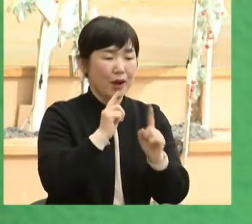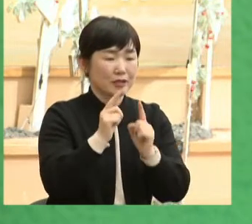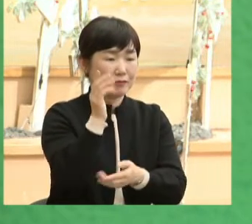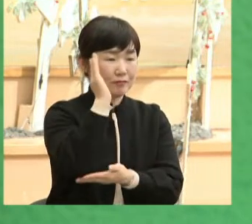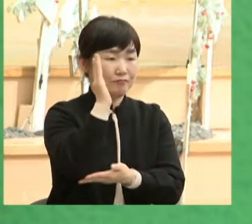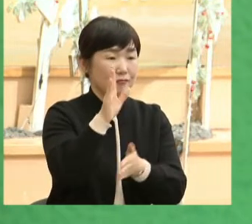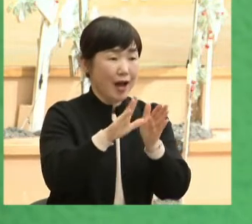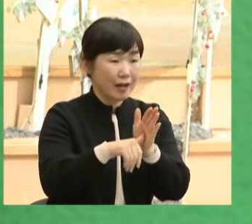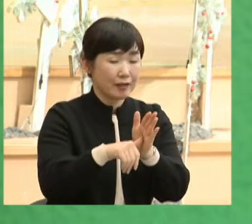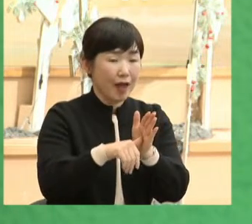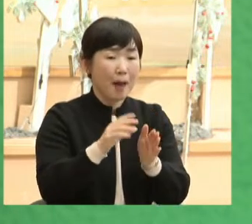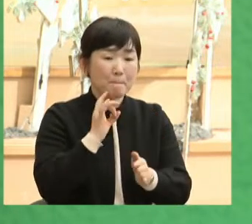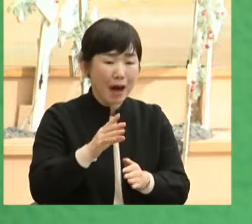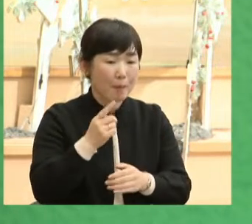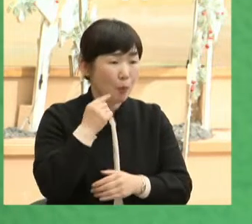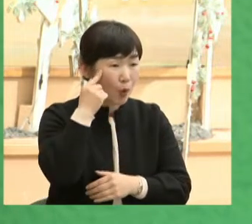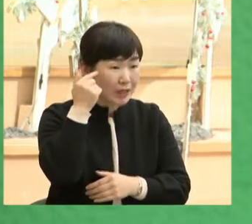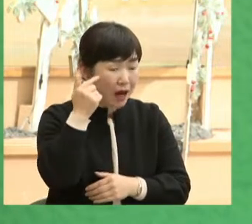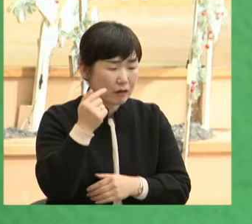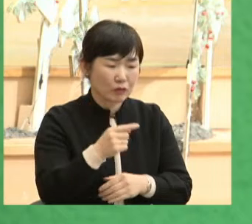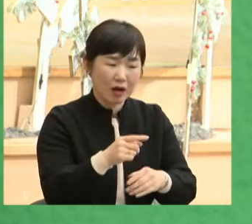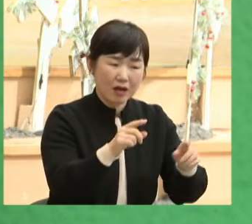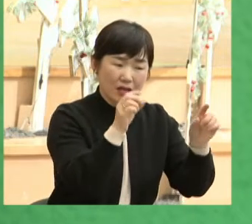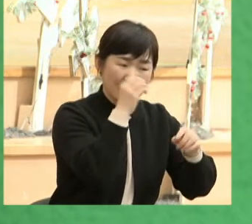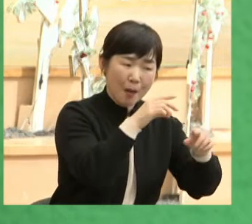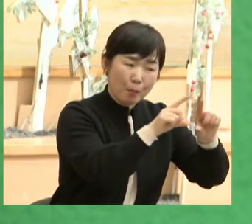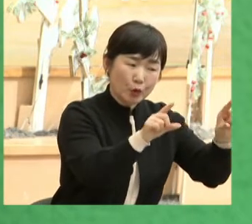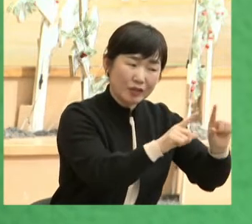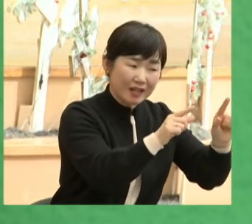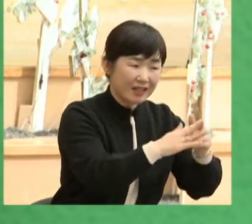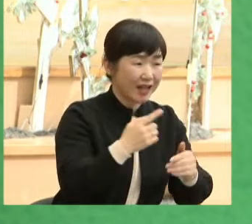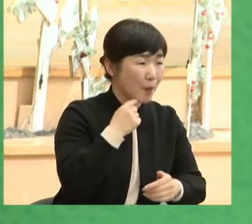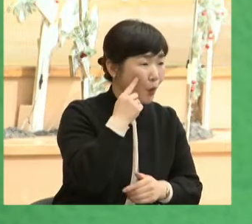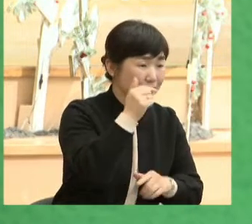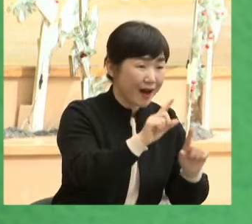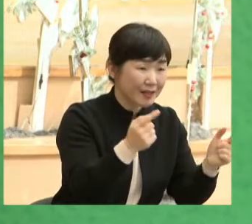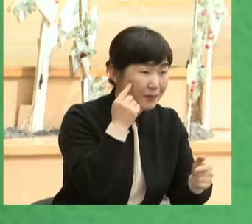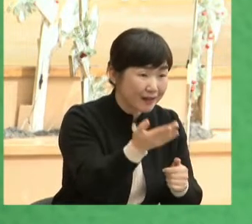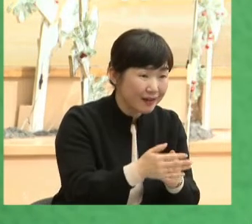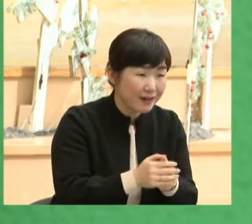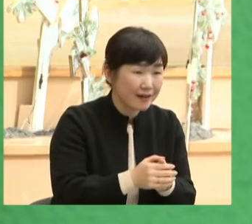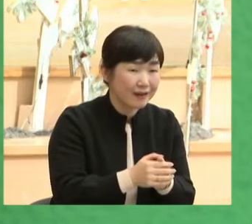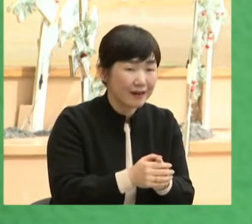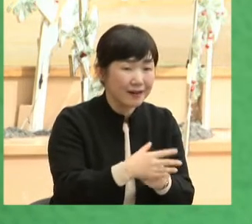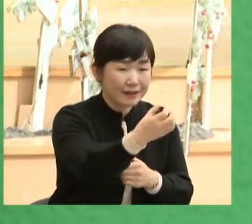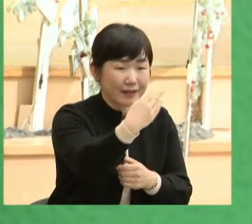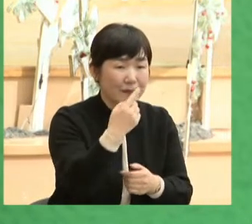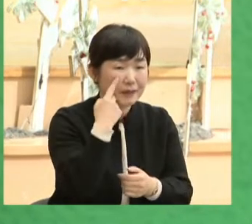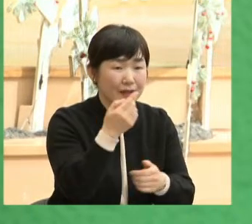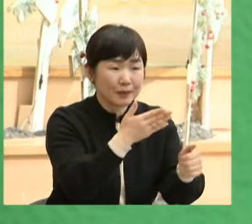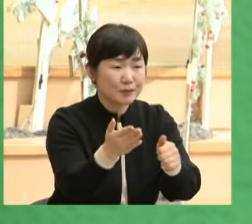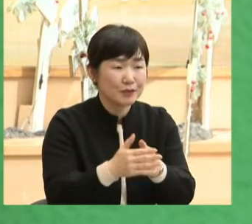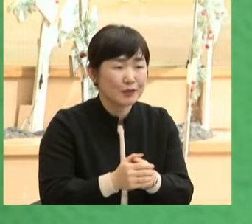전할 때 그때만 목사 아이고 일상의 삶에서 정목사 아닙니까 대답하세요